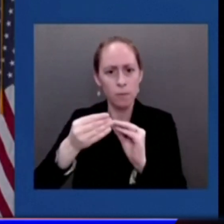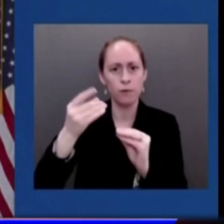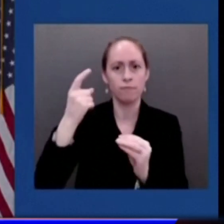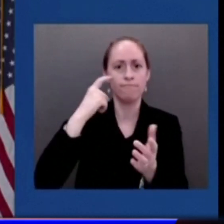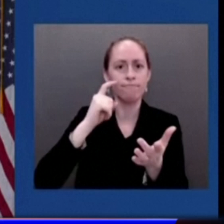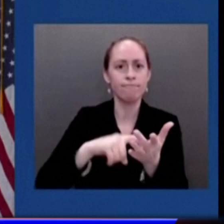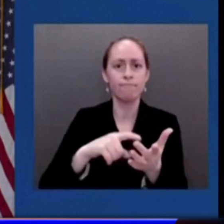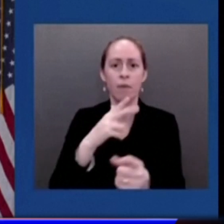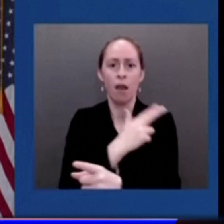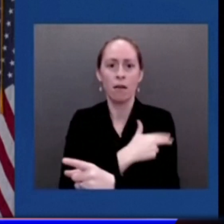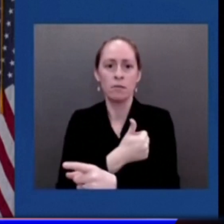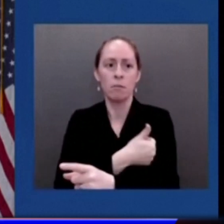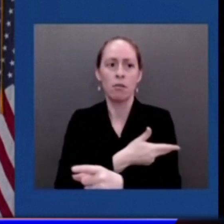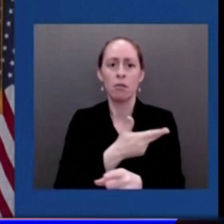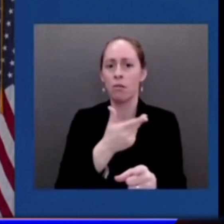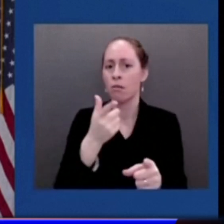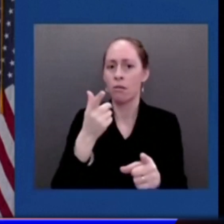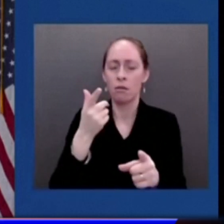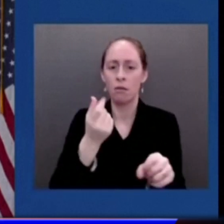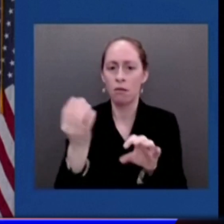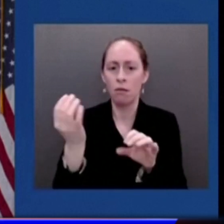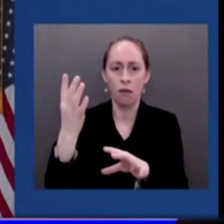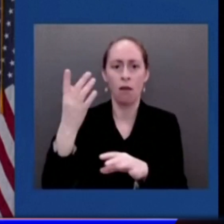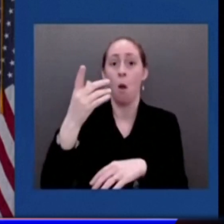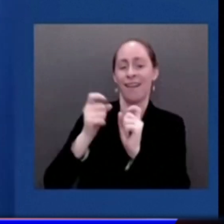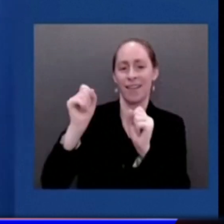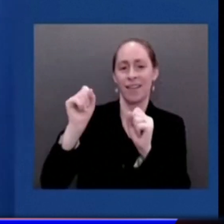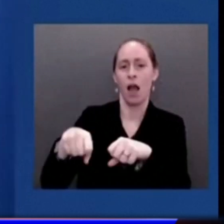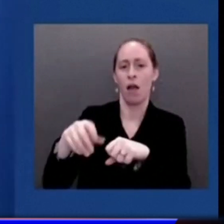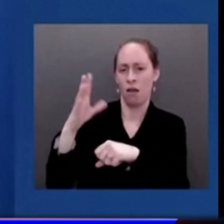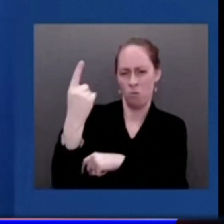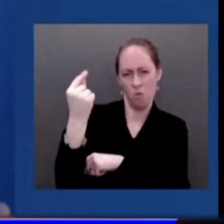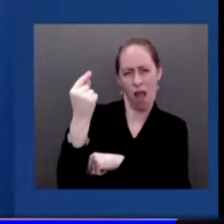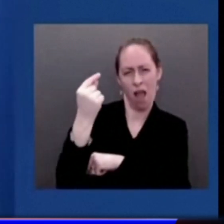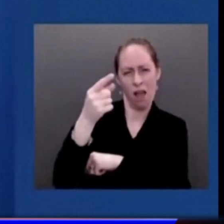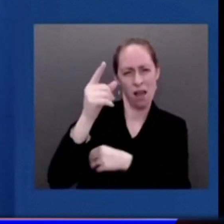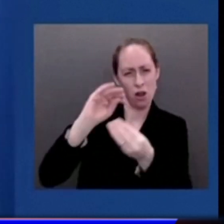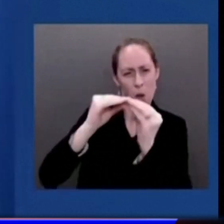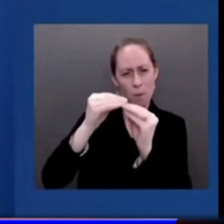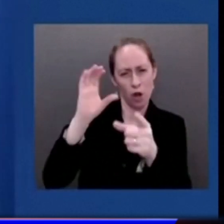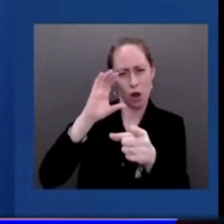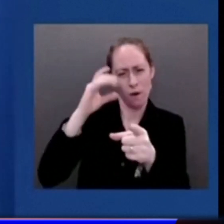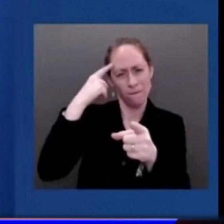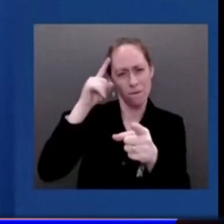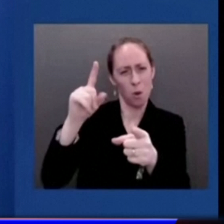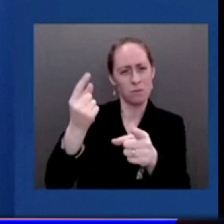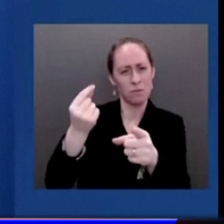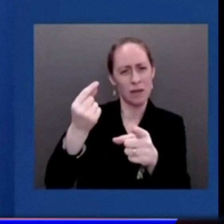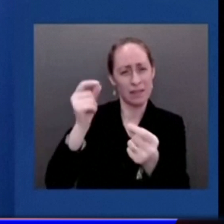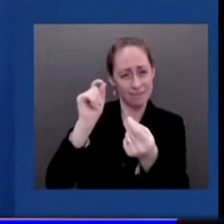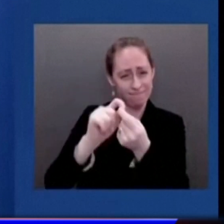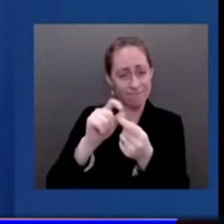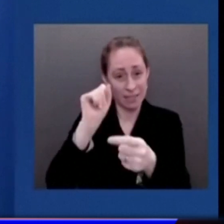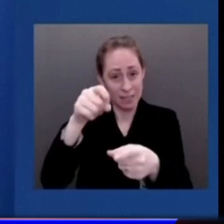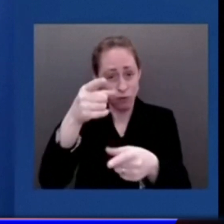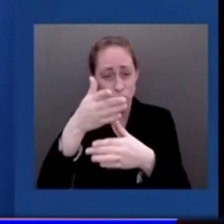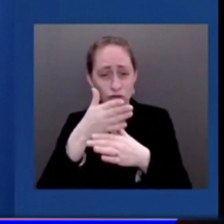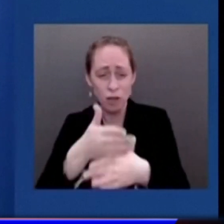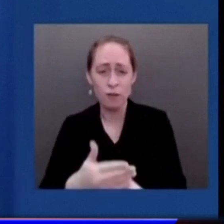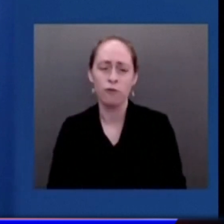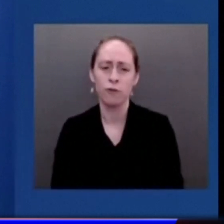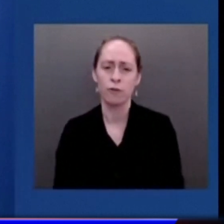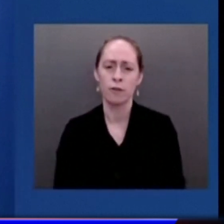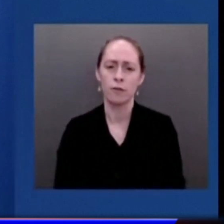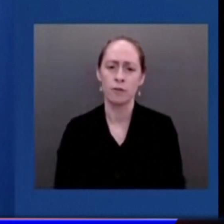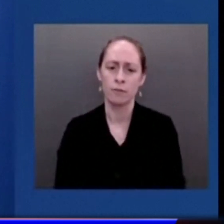điểm đến du lịch nổi tiếng ra làm Polly đã mở cửa trở lại cho khách du lịch và Philippines cũng đã mở cửa trở lại cho